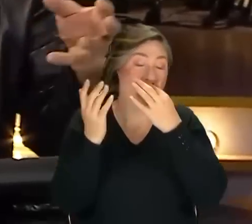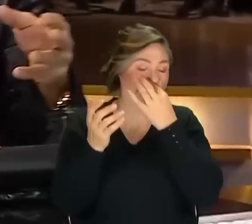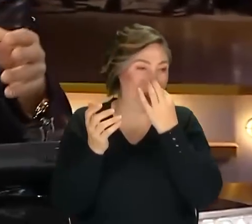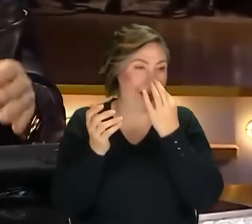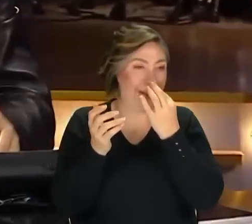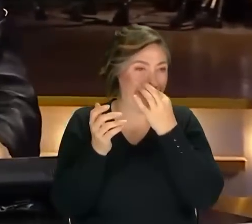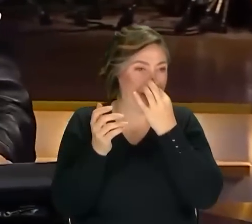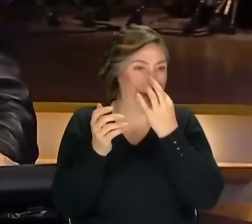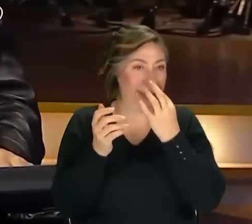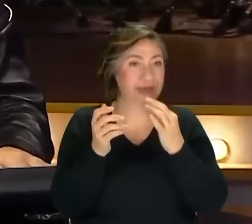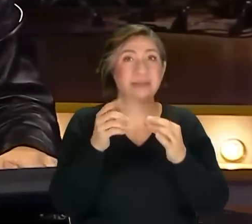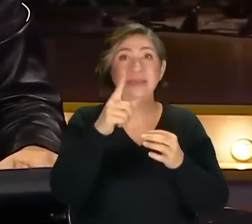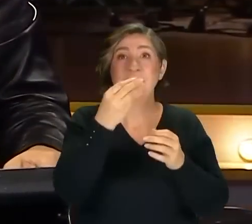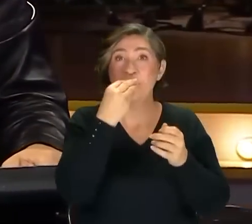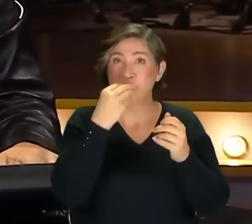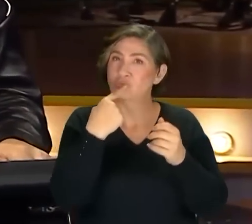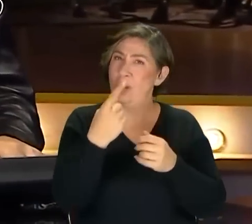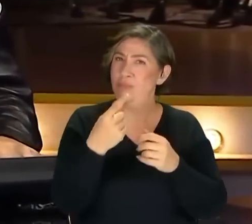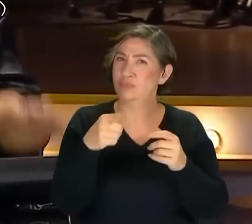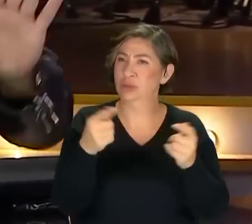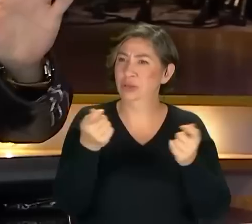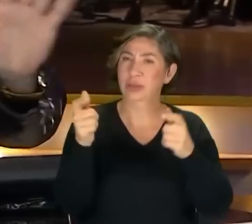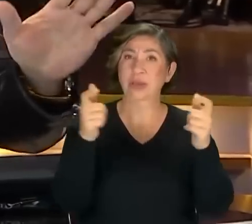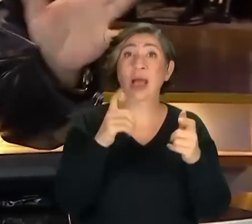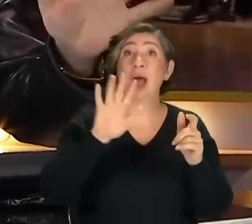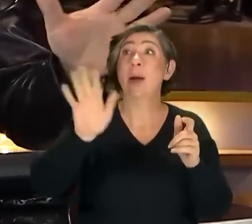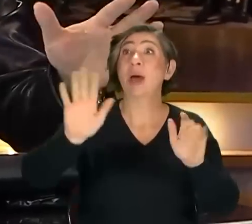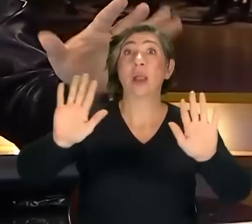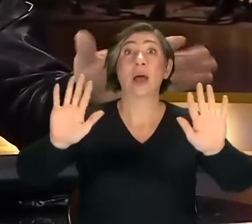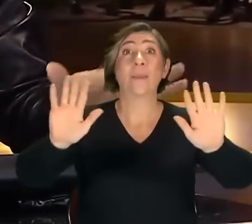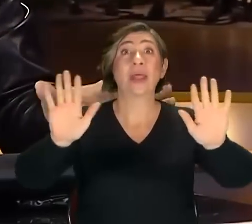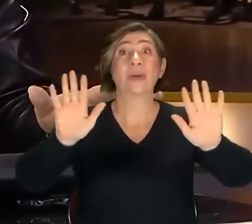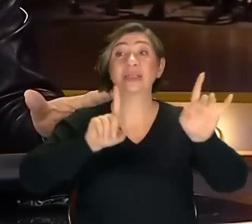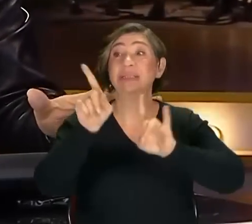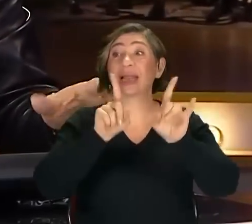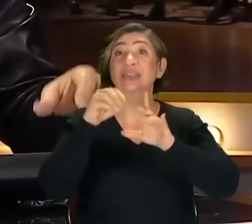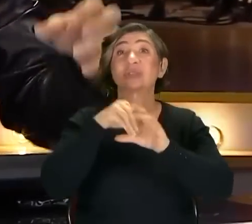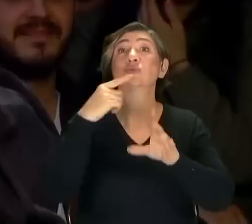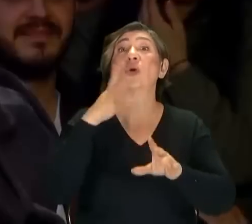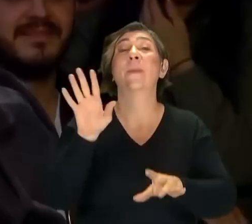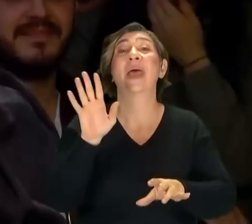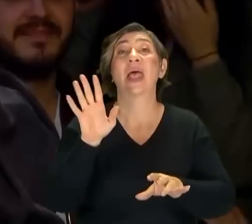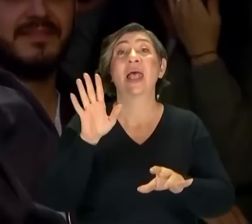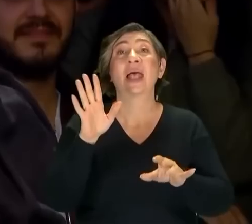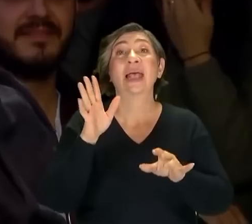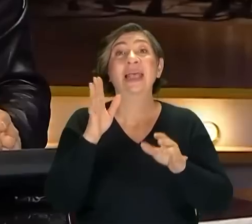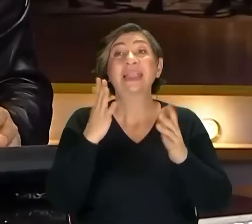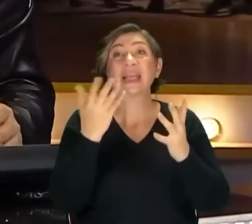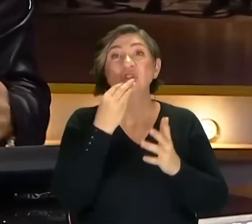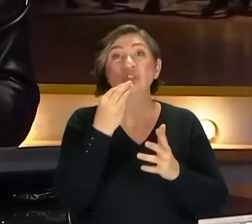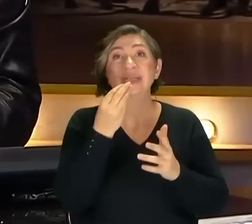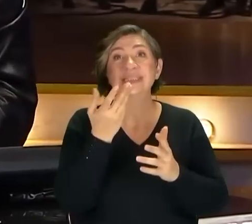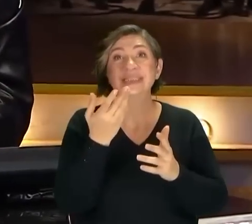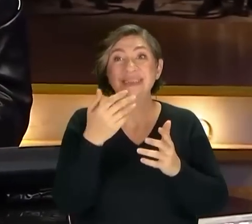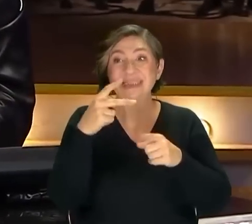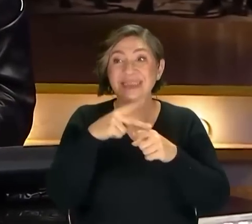Hele hele bu şey var ya. Sana bir yemek söyleyeyim ya buraya iş yerine falan. Aman diyorum sakın şeyden söyleme. İnternet üzerinden söyleme. Çünkü ne yiyeceğiz abi?